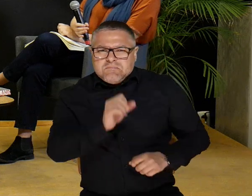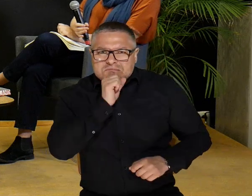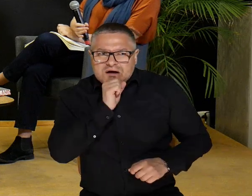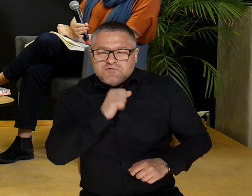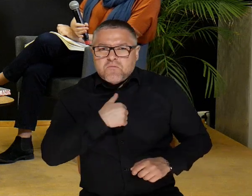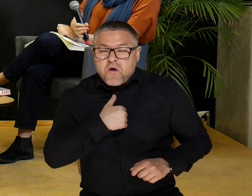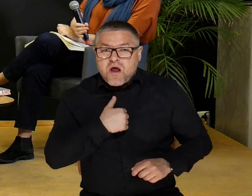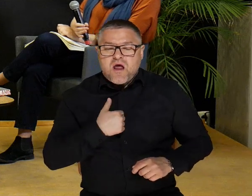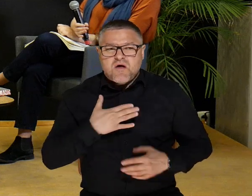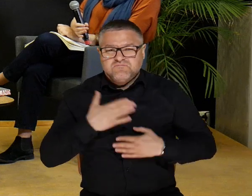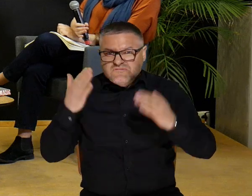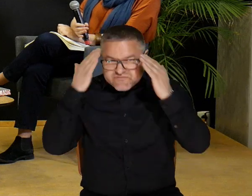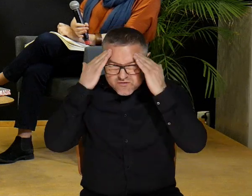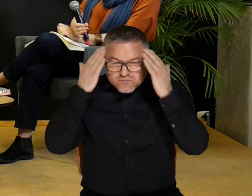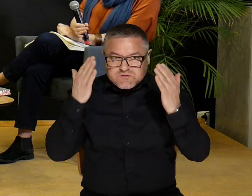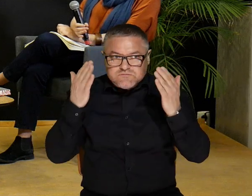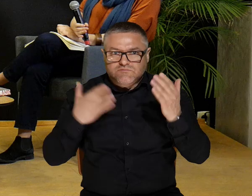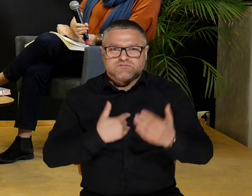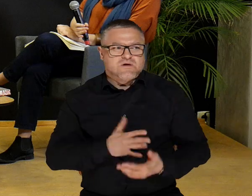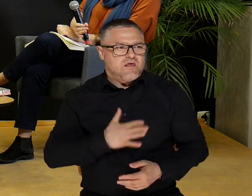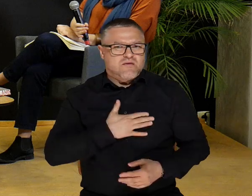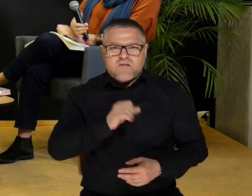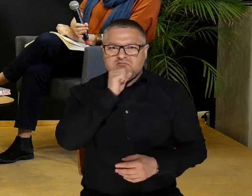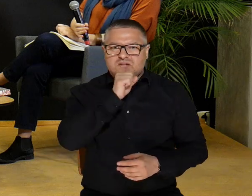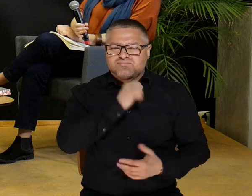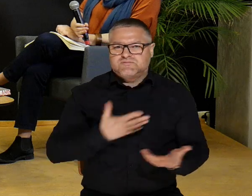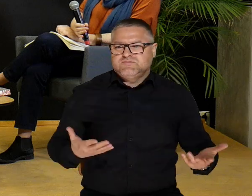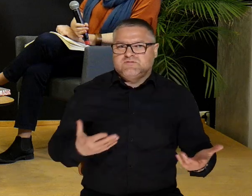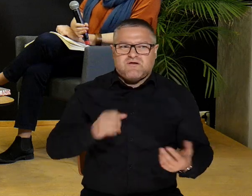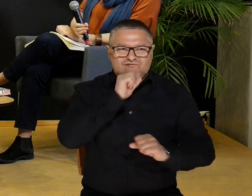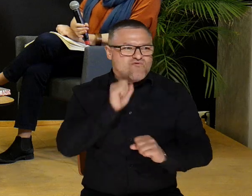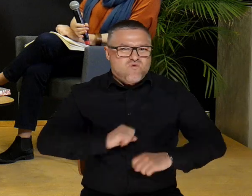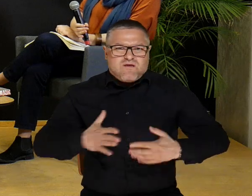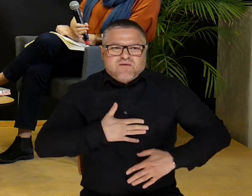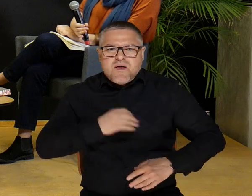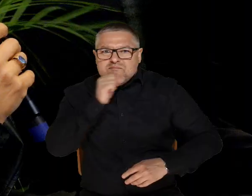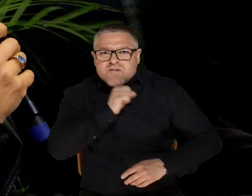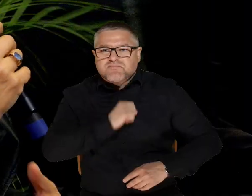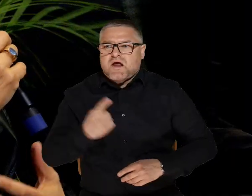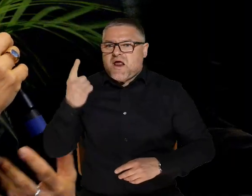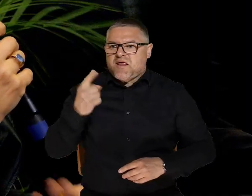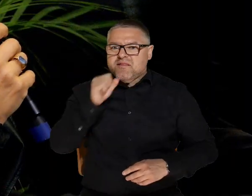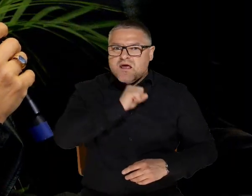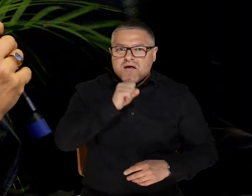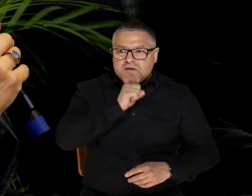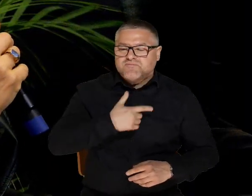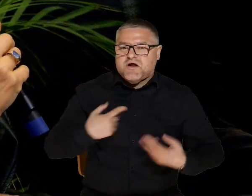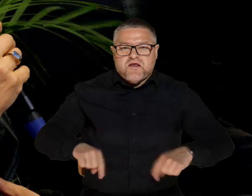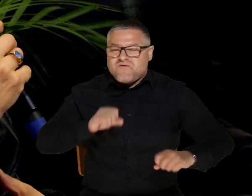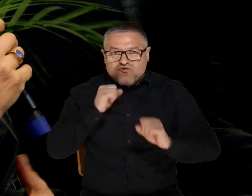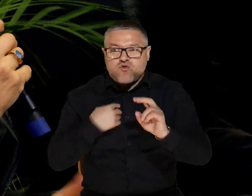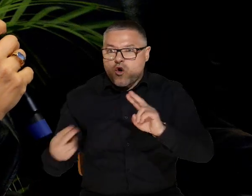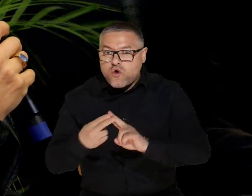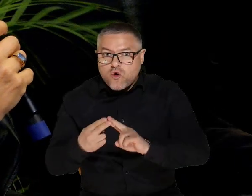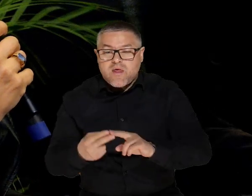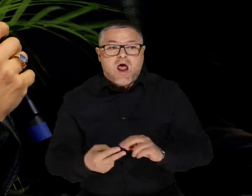ja wtedy sobie zdałam sprawę z tego, że jestem bezbabciowcem, że ja tak naprawdę z jedną babcią właściwie w ogóle nie miałam kontaktu,